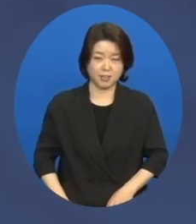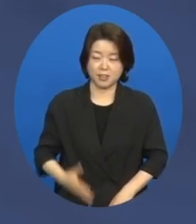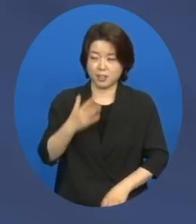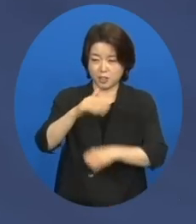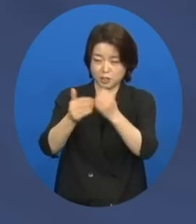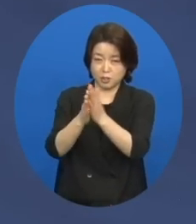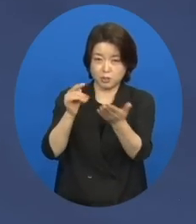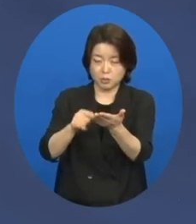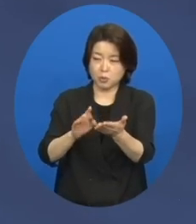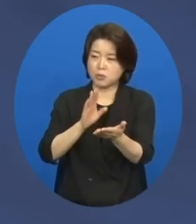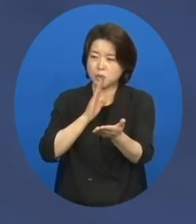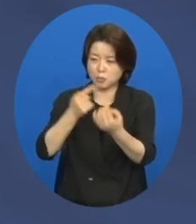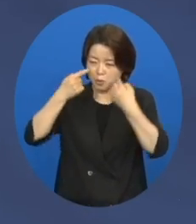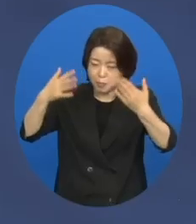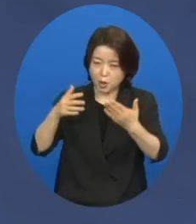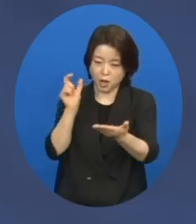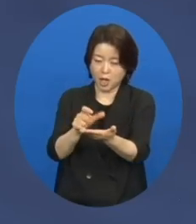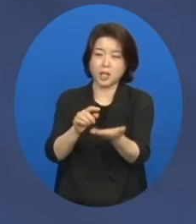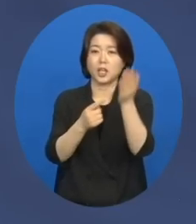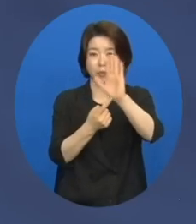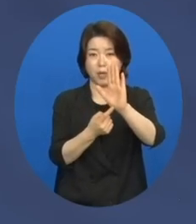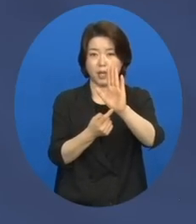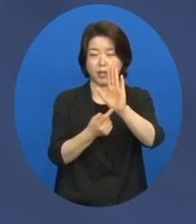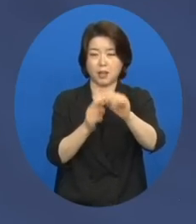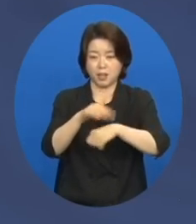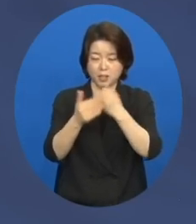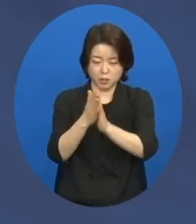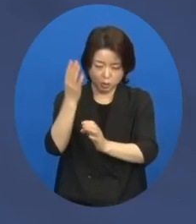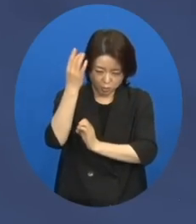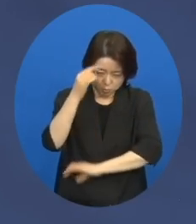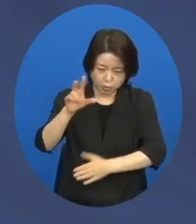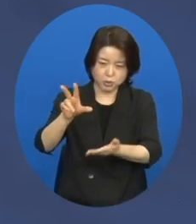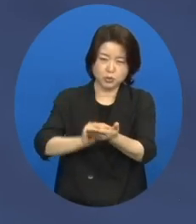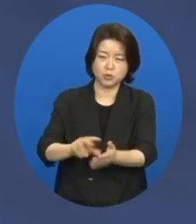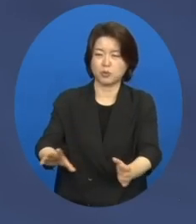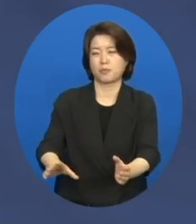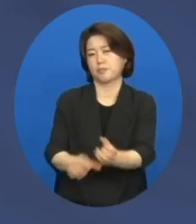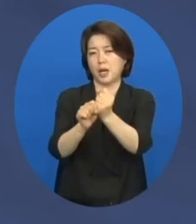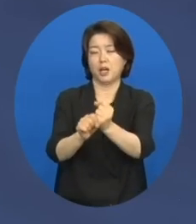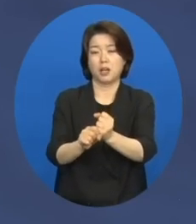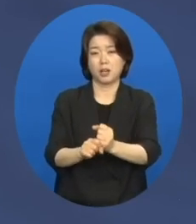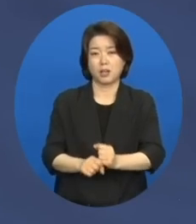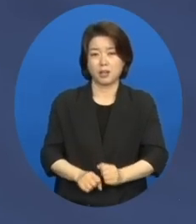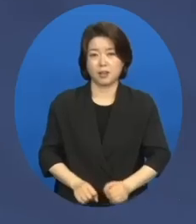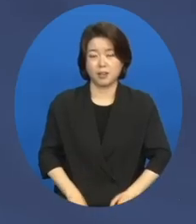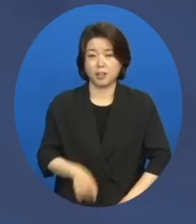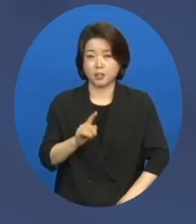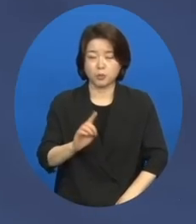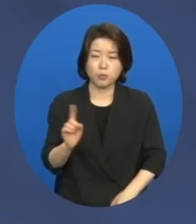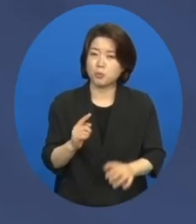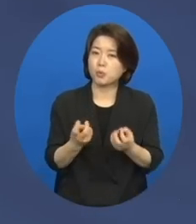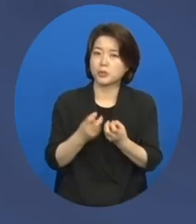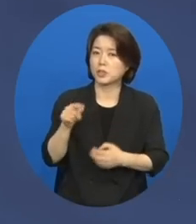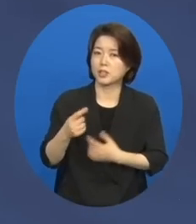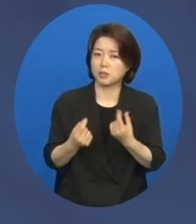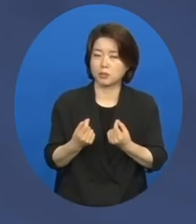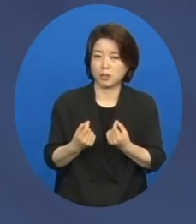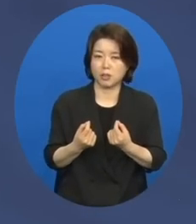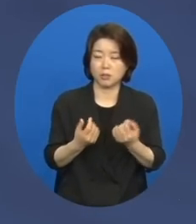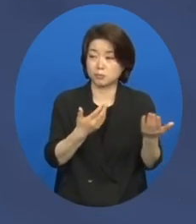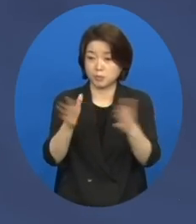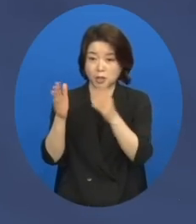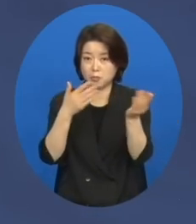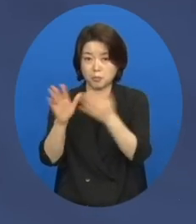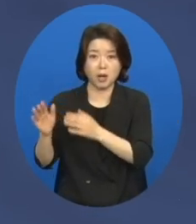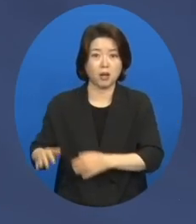성경에 너무도 명확하게 말하고 있는 성경의 본질이고 핵심이었어요. 그런데 어떻게 이걸 이렇게도 간과하고